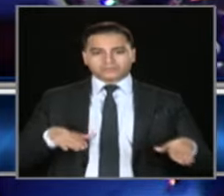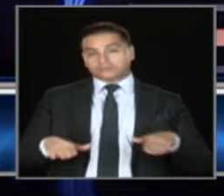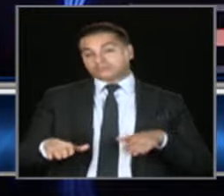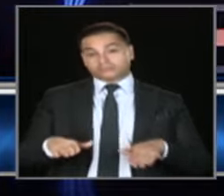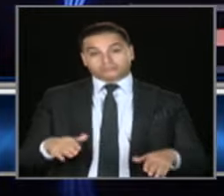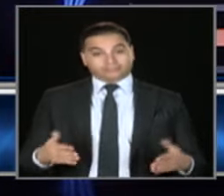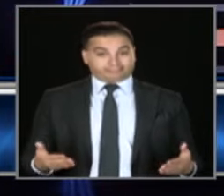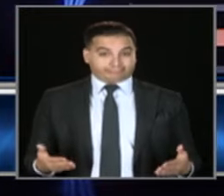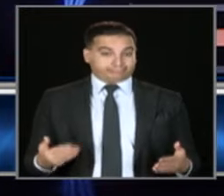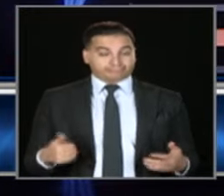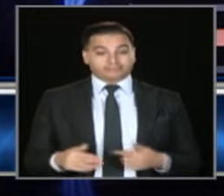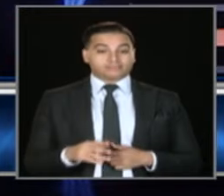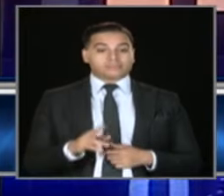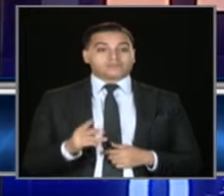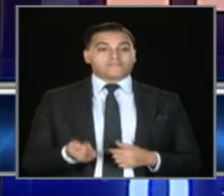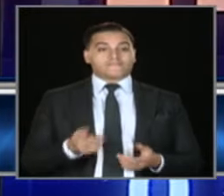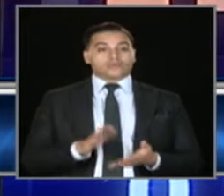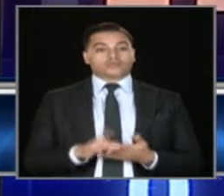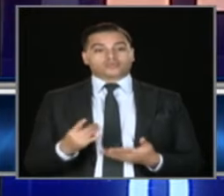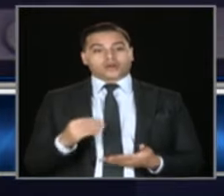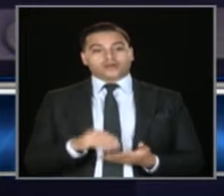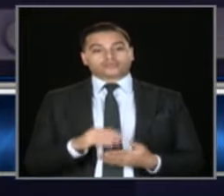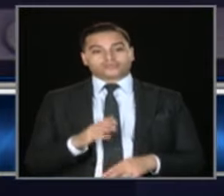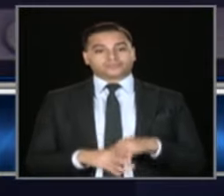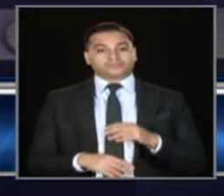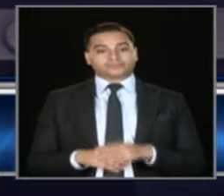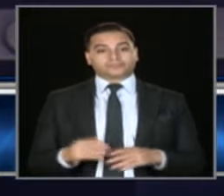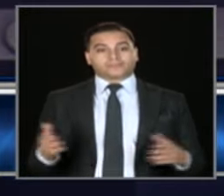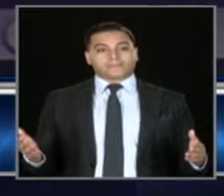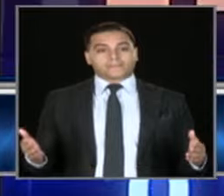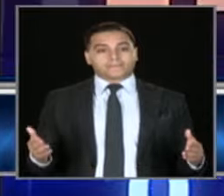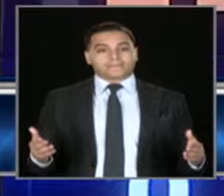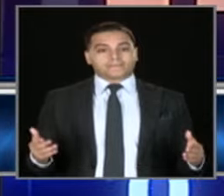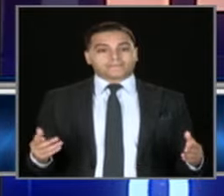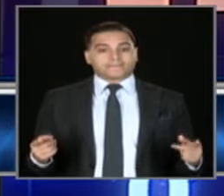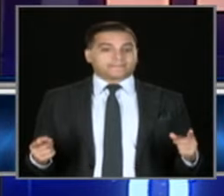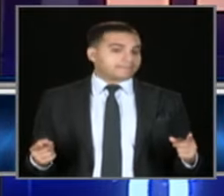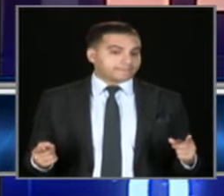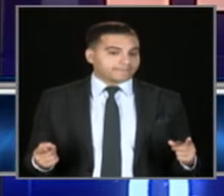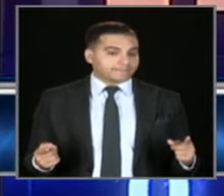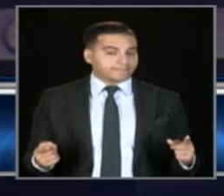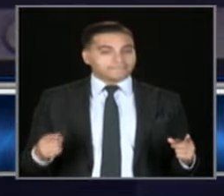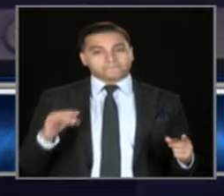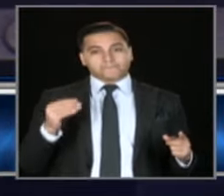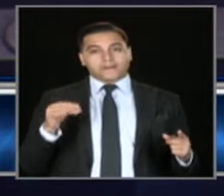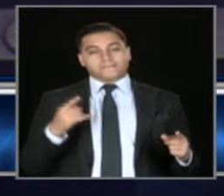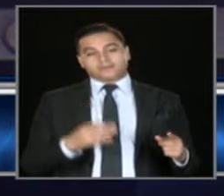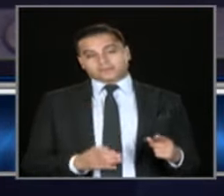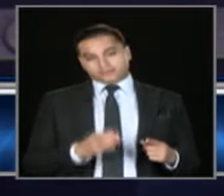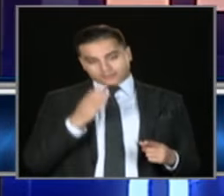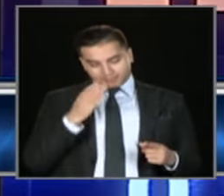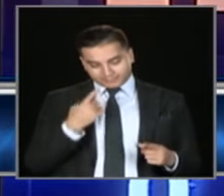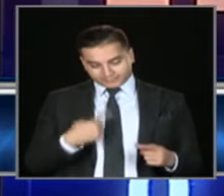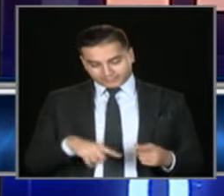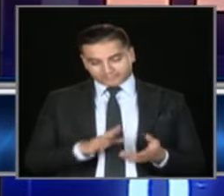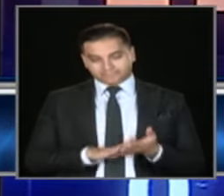فرصة 10 نقاط. هونشو؟ اللي فيها طوكيو العاصمة. محمد عبد العظيم أول إجابة ليك،